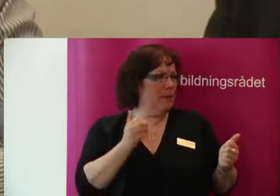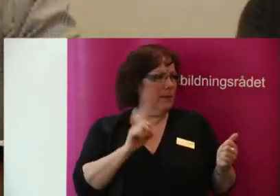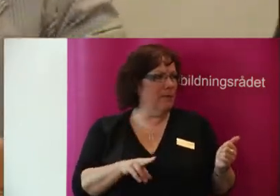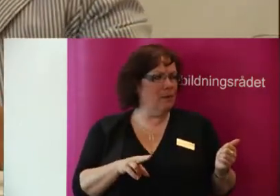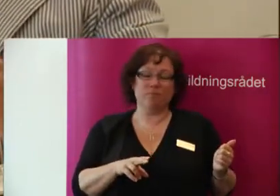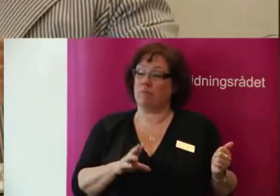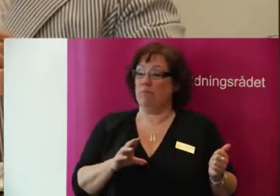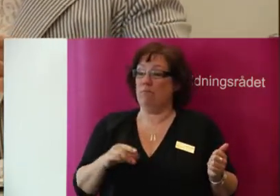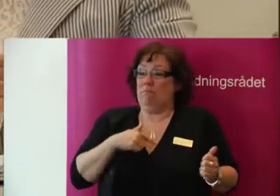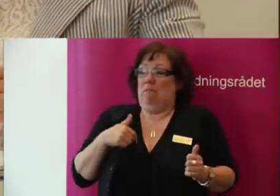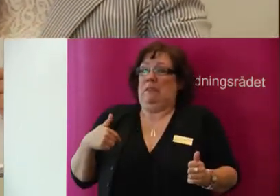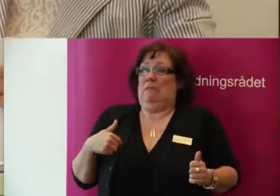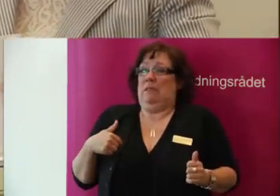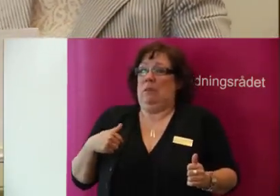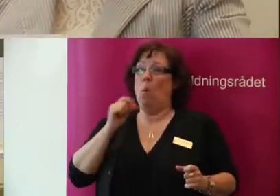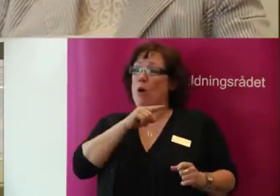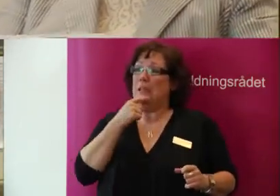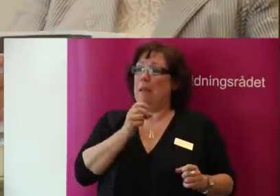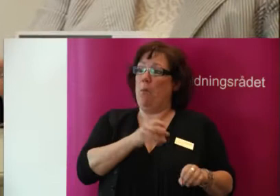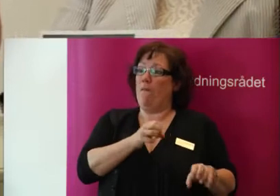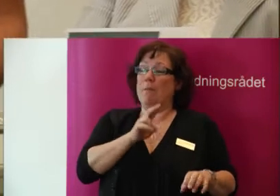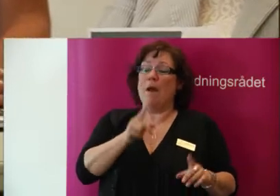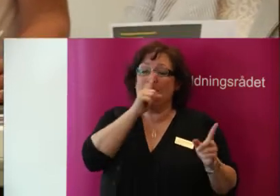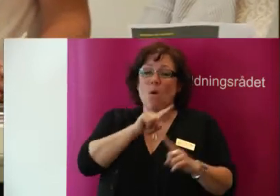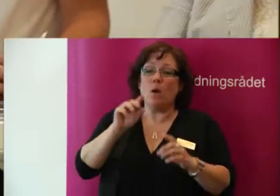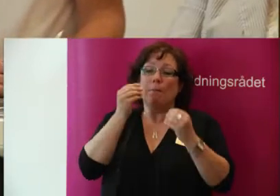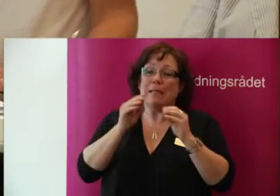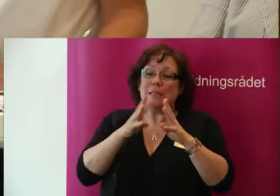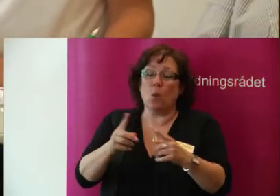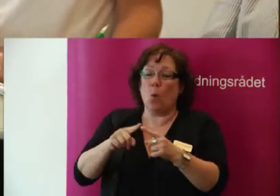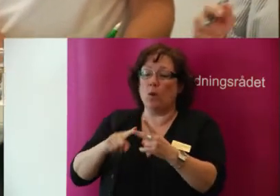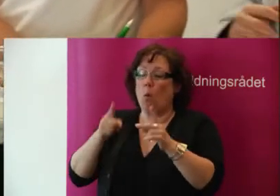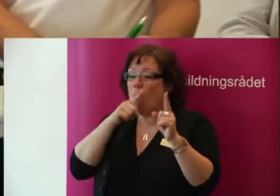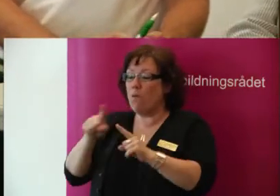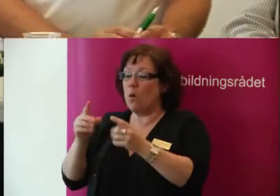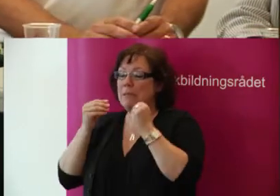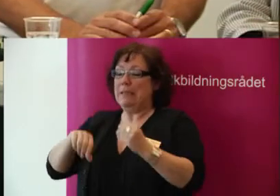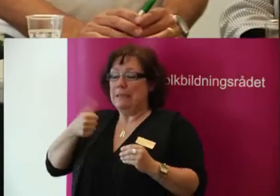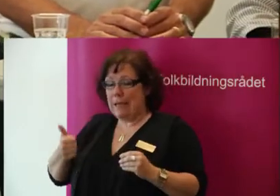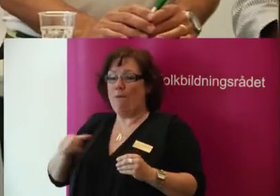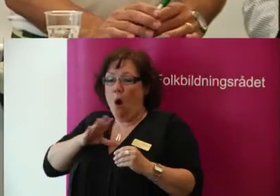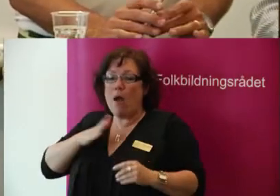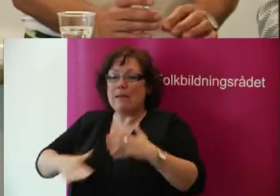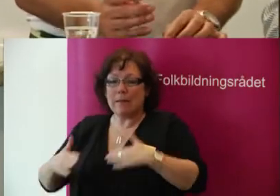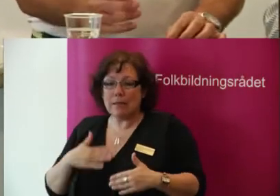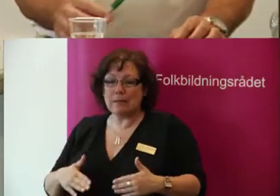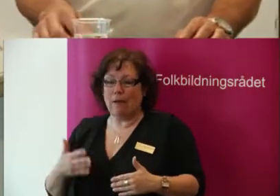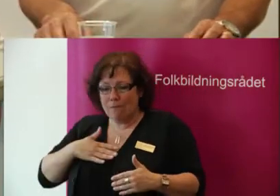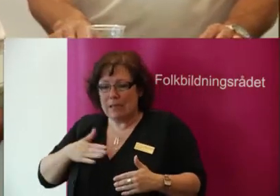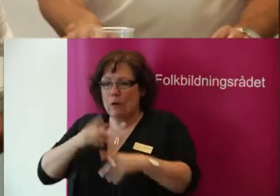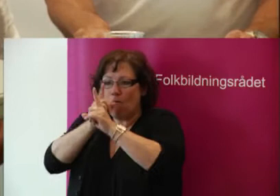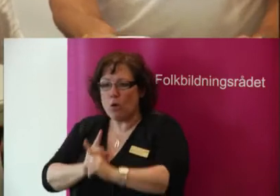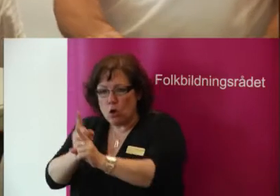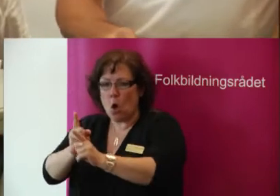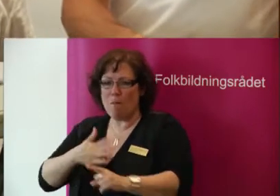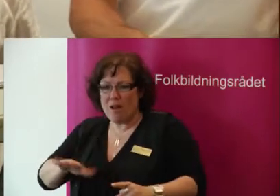Ja, det kan ju inte vi säga att det påverkar, eftersom även Folkbildningsrådet och folkbildningen själv har ju ett intresse av att följa upp